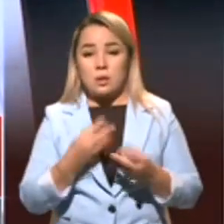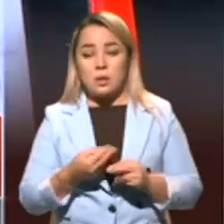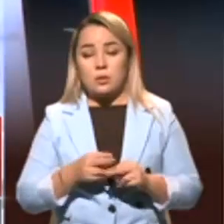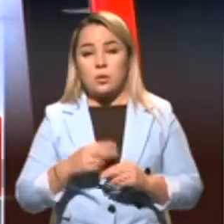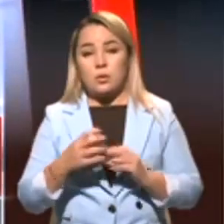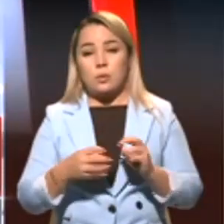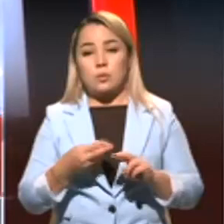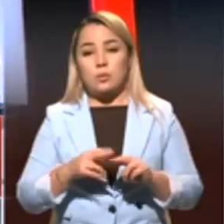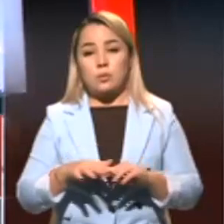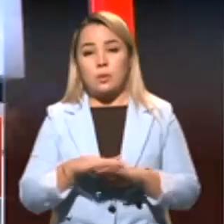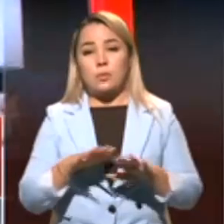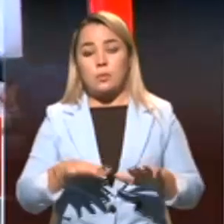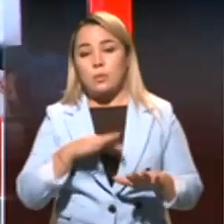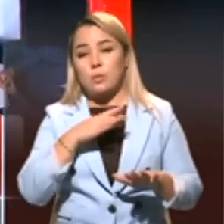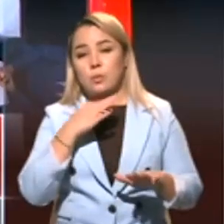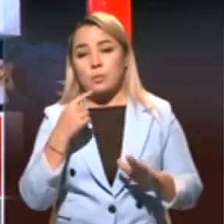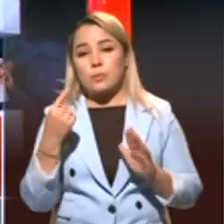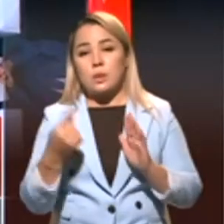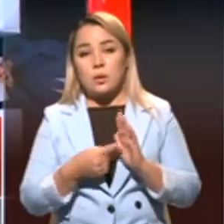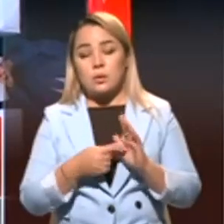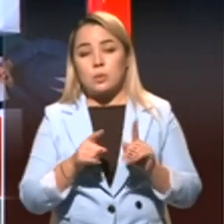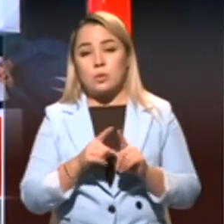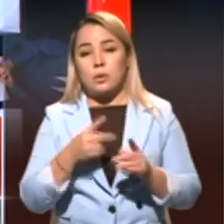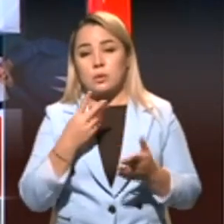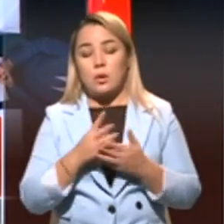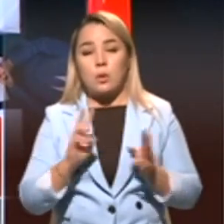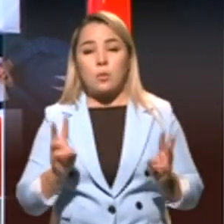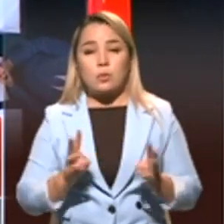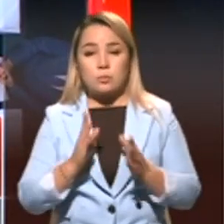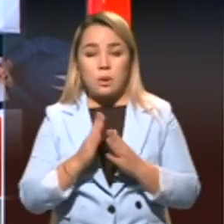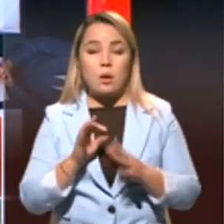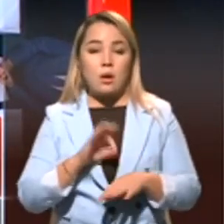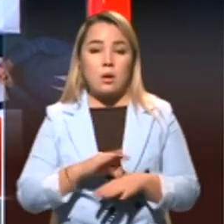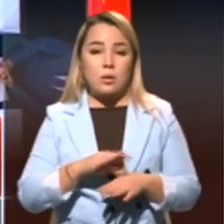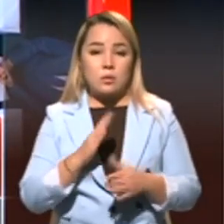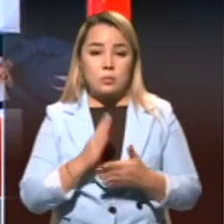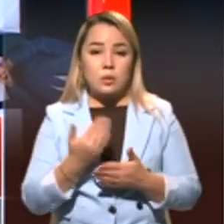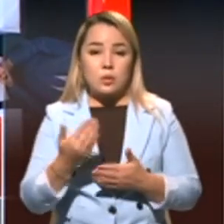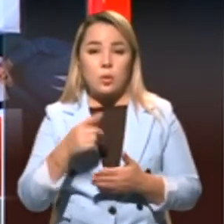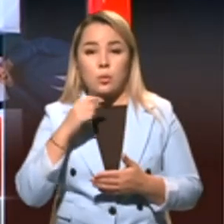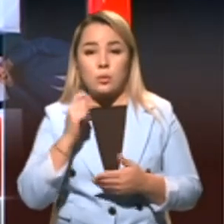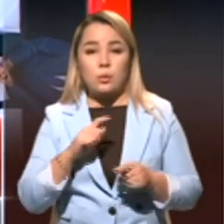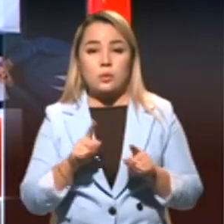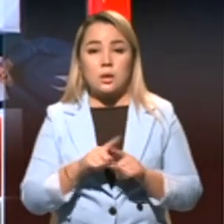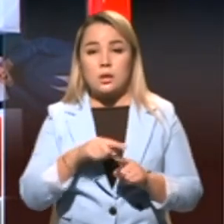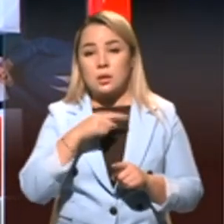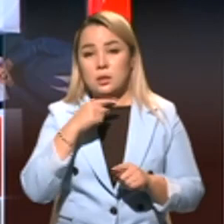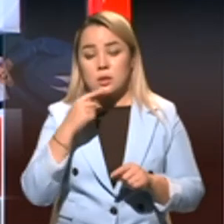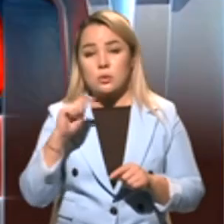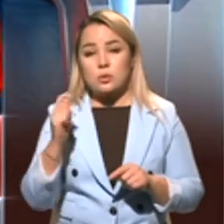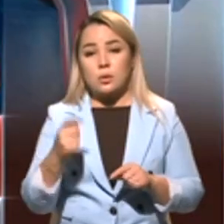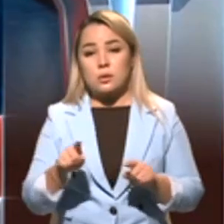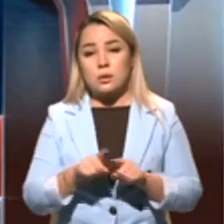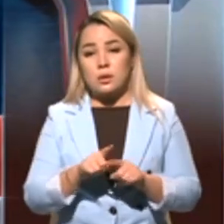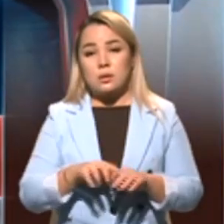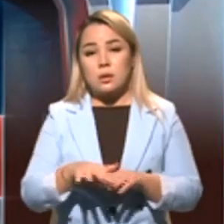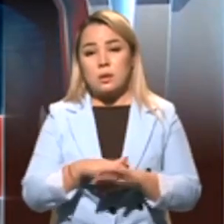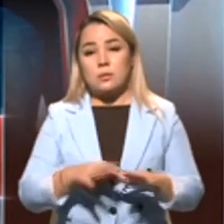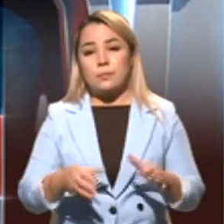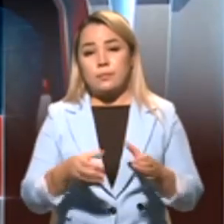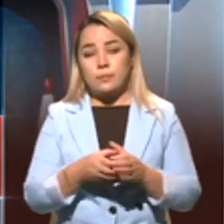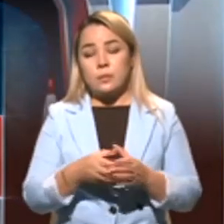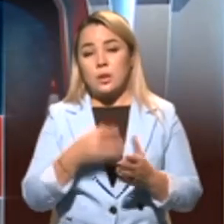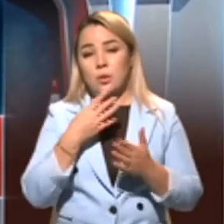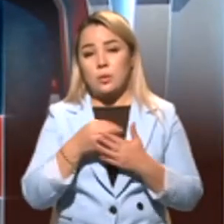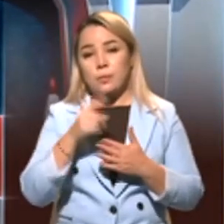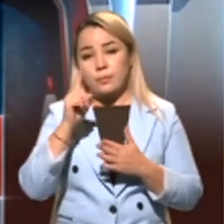өзі көптеген мәселелер көтеріліп кетті ғой, өрт бар, ауру бар шығып жатқан, Украина, Ресей соғысы бар. Сол кезде де бұл